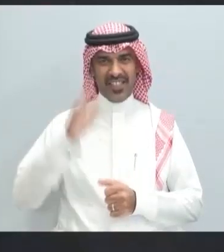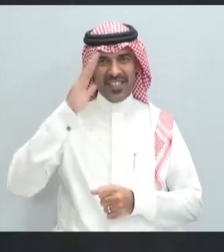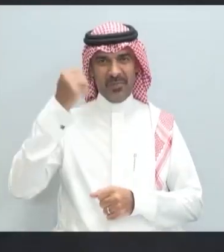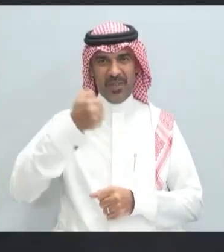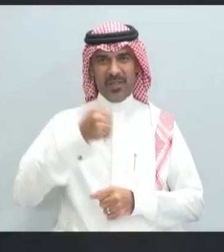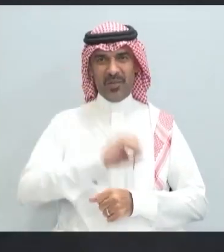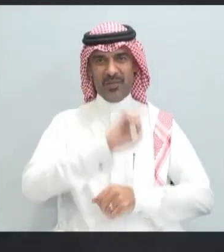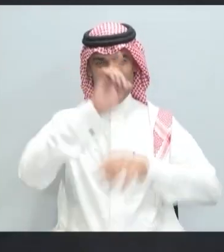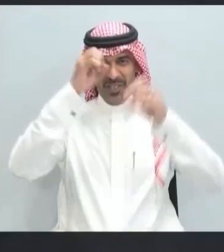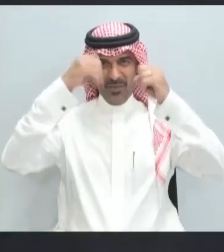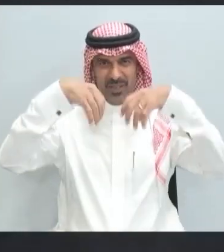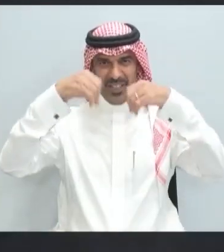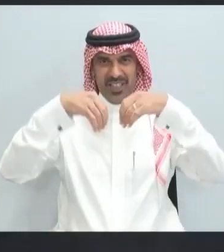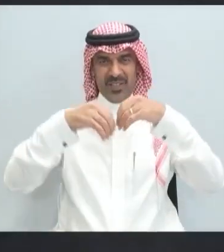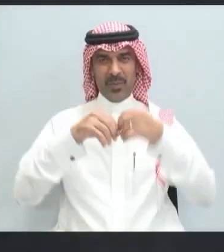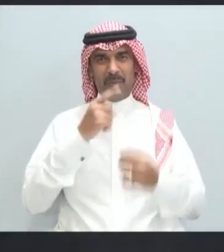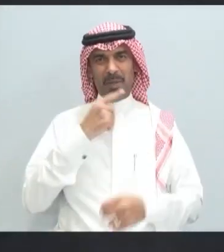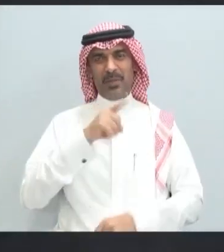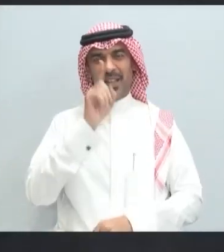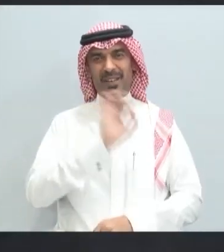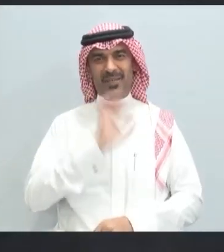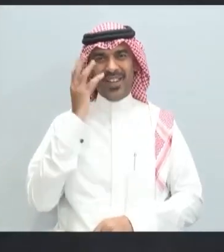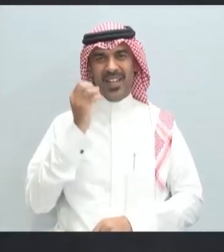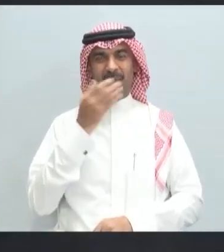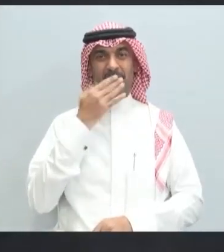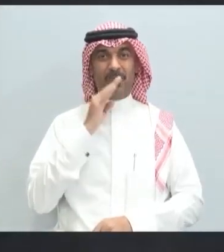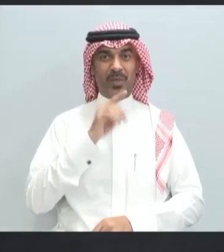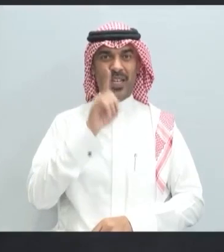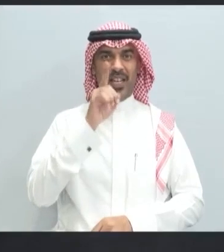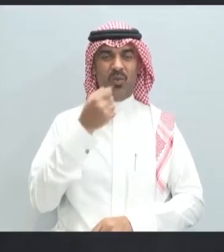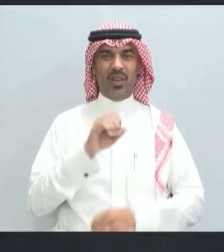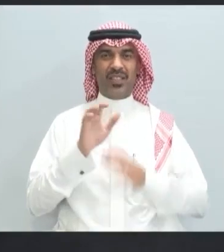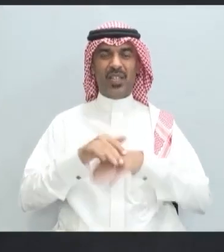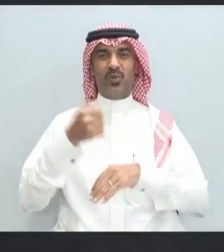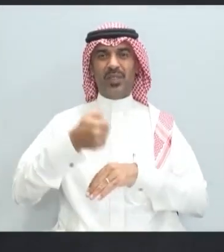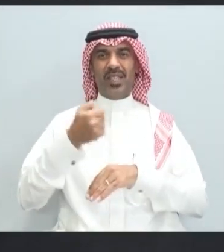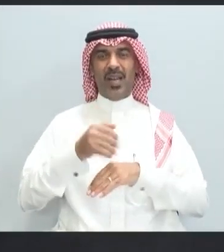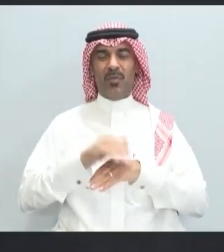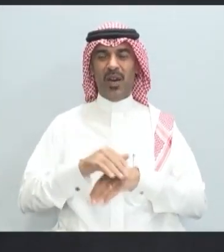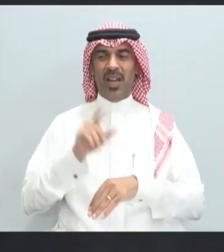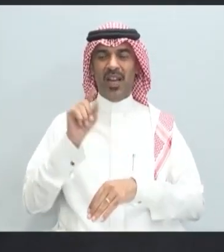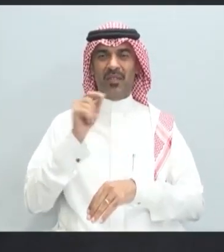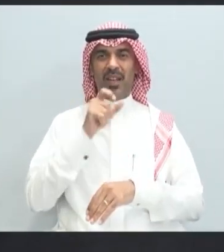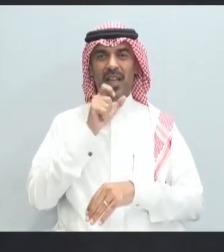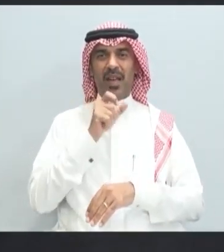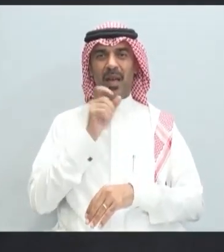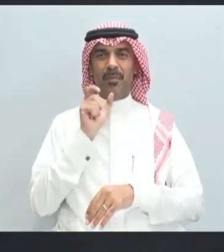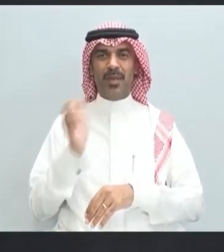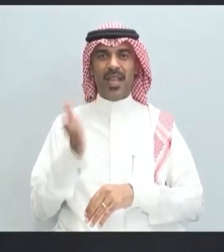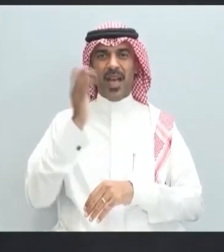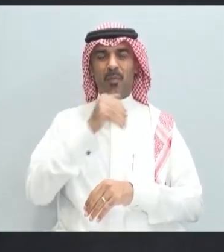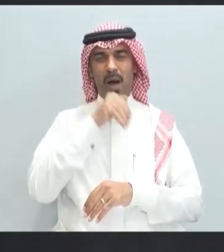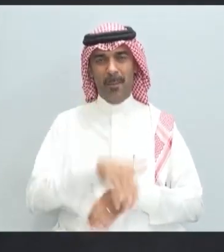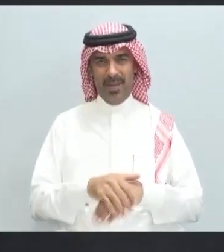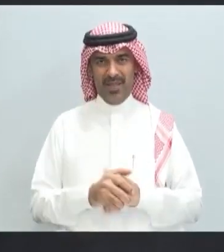السلام عليكم ورحمه الله وبركاته بسم الله الرحمن الرحيم الحمد لله والصلاه والسلام على رسول الله صلوا معي على النبي الكريم